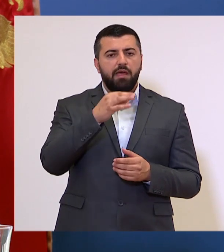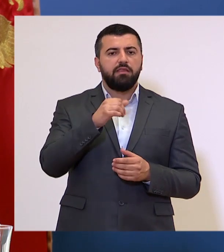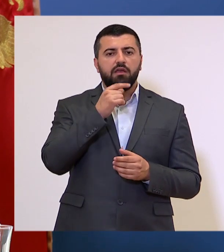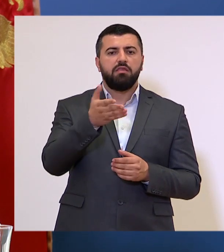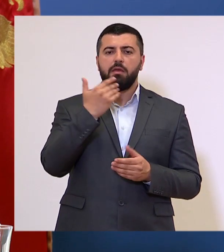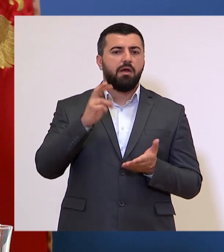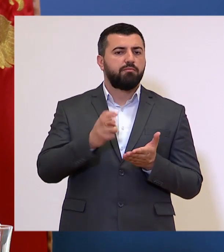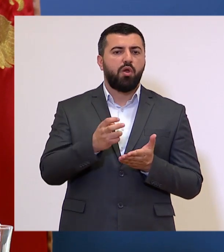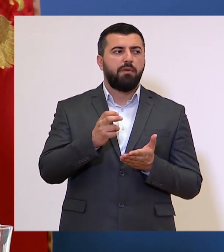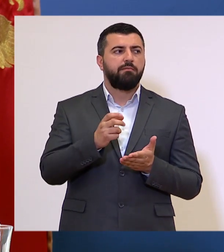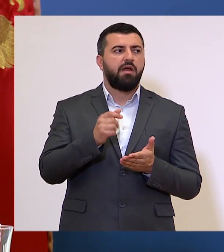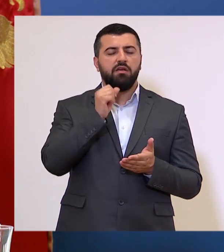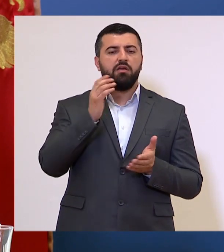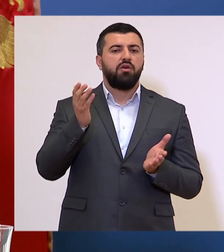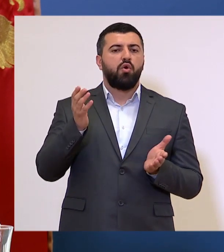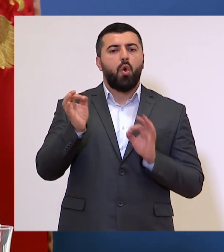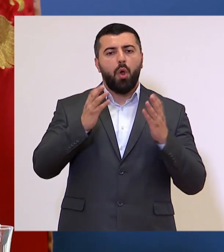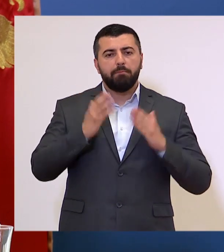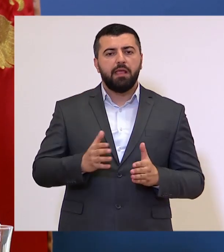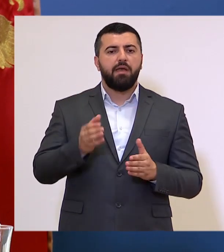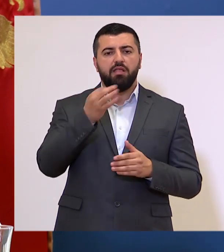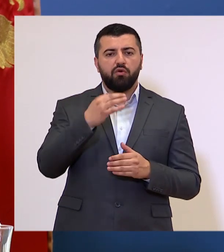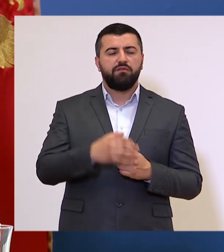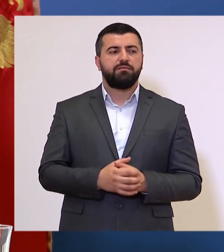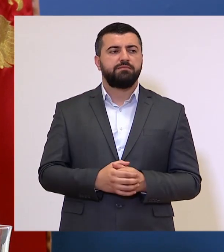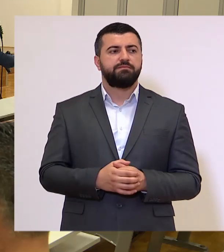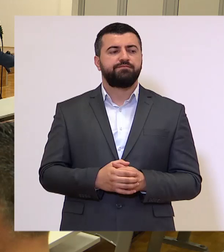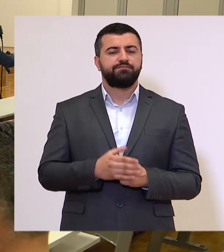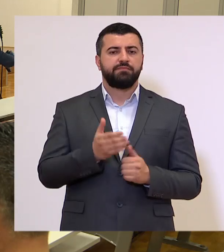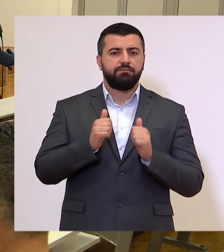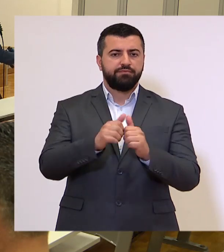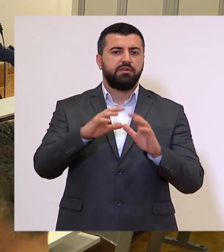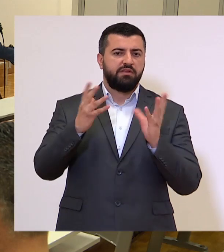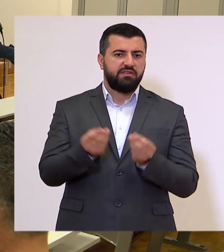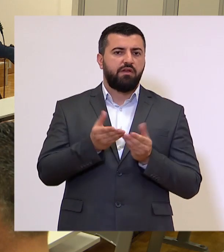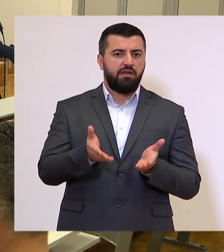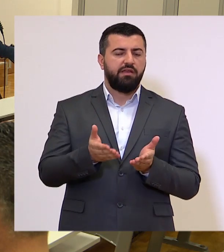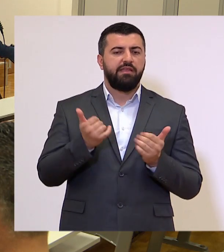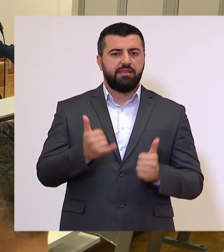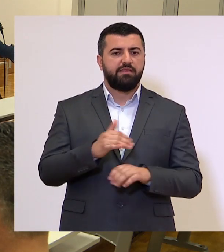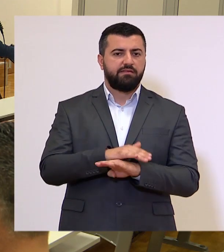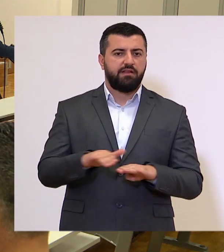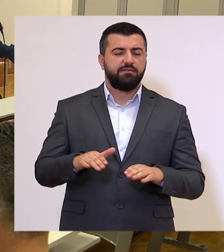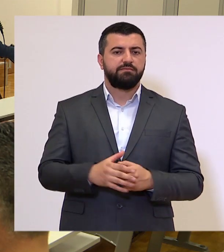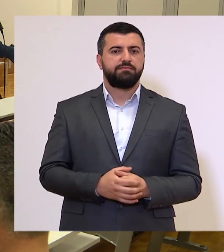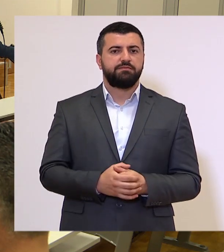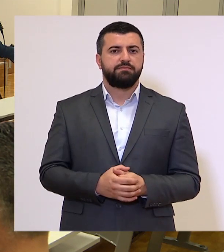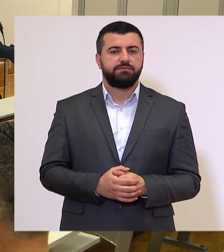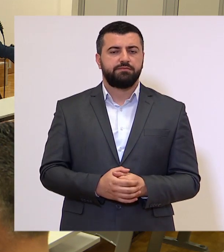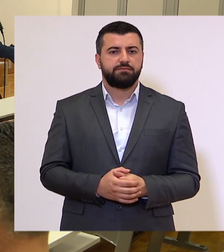da tu nemamo zastoj, ni u zaštitnoj opremi, ni u lijekovima. Uvaženi mediji, hvala vam. Današnja konferencija je završena.